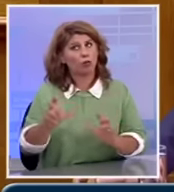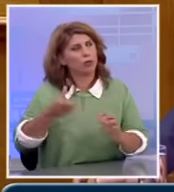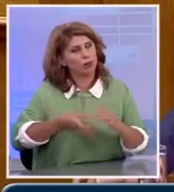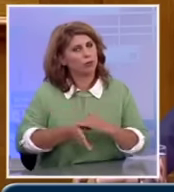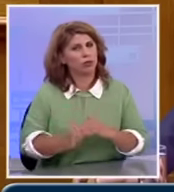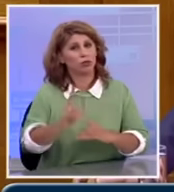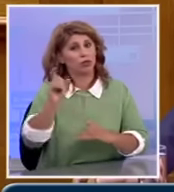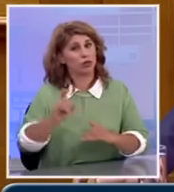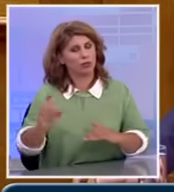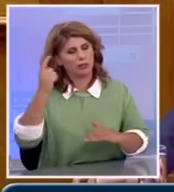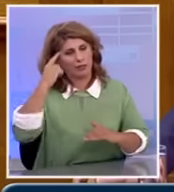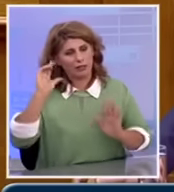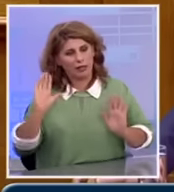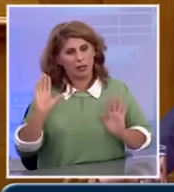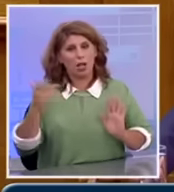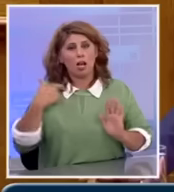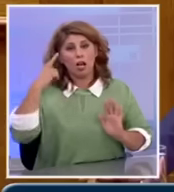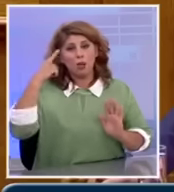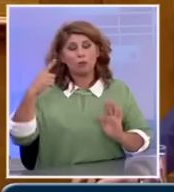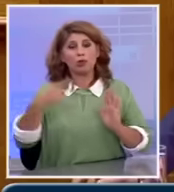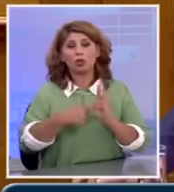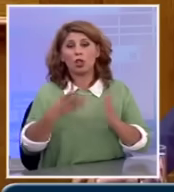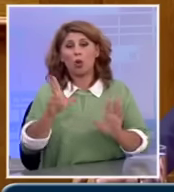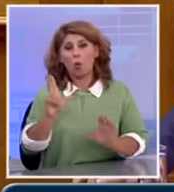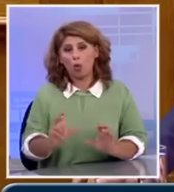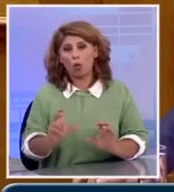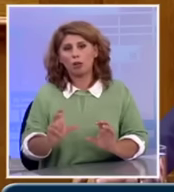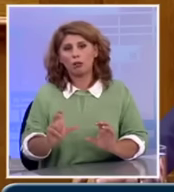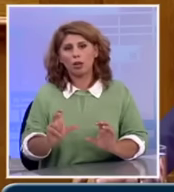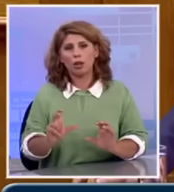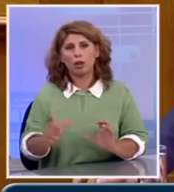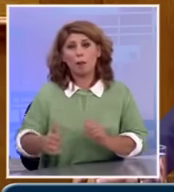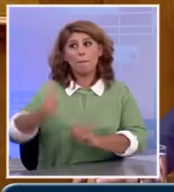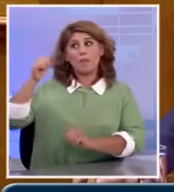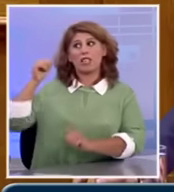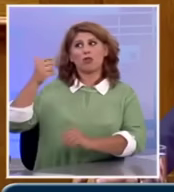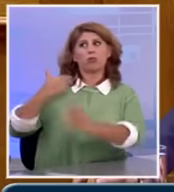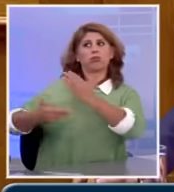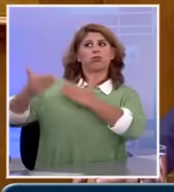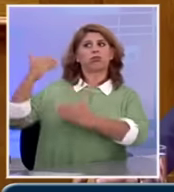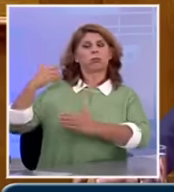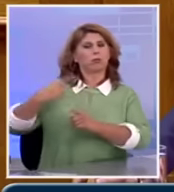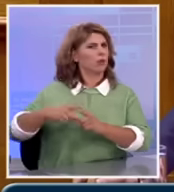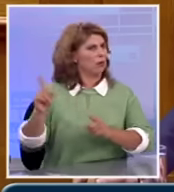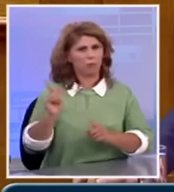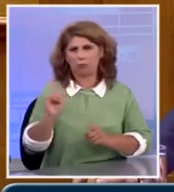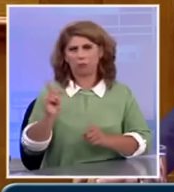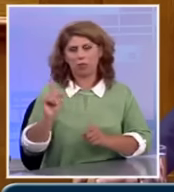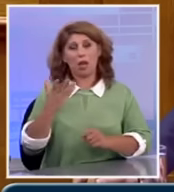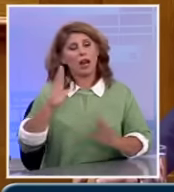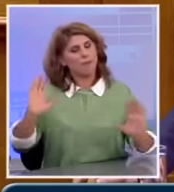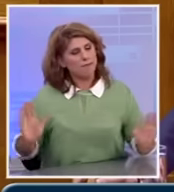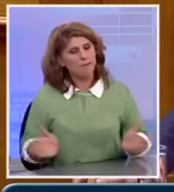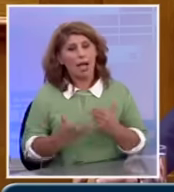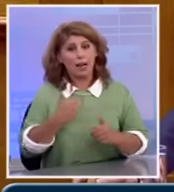80 αλλά νομίζω ότι στη δεκαετία του 80 δεν πισο γύρισε τη χώρα αλλά εν πάση περιπτώσει αν μας